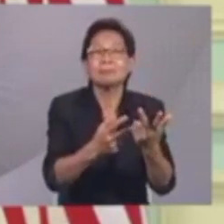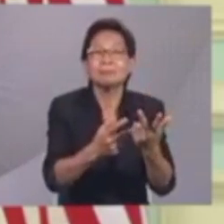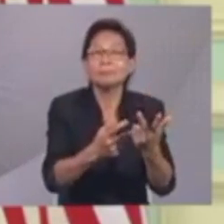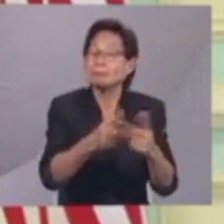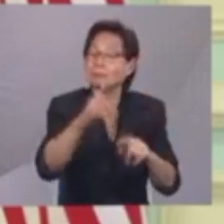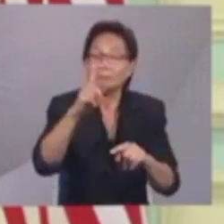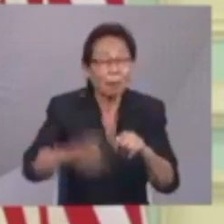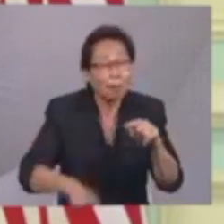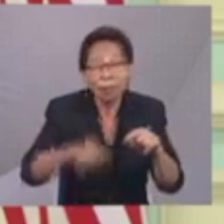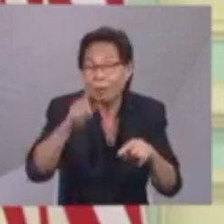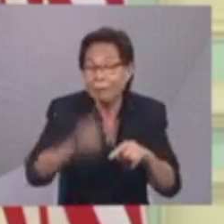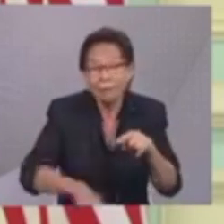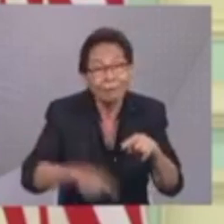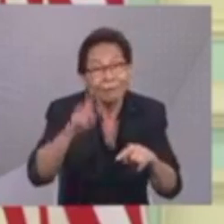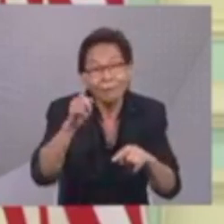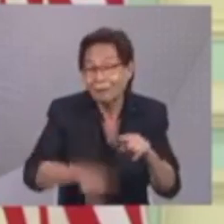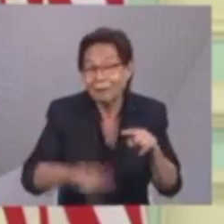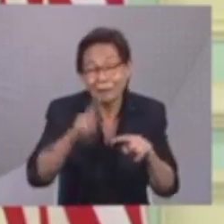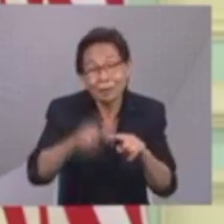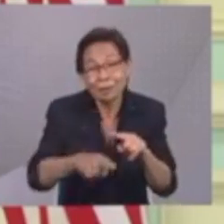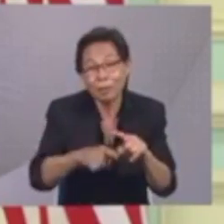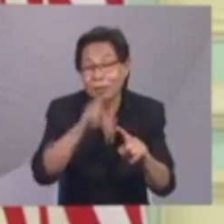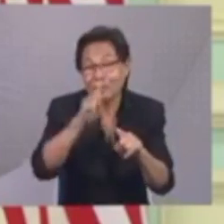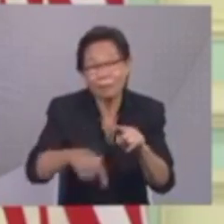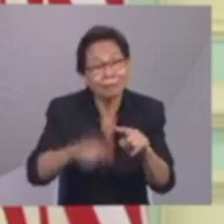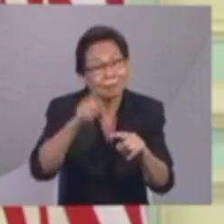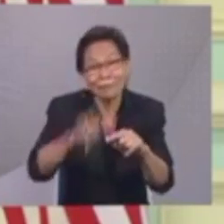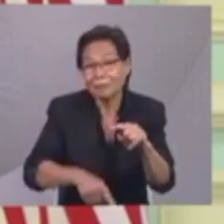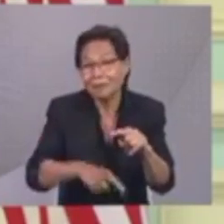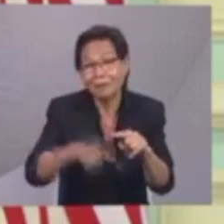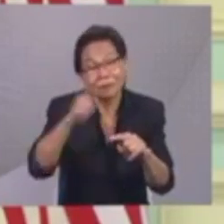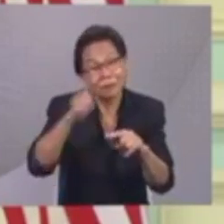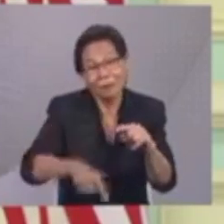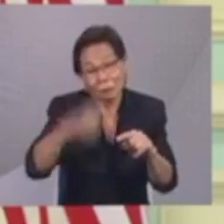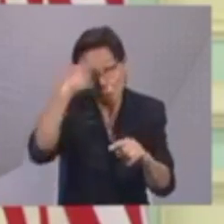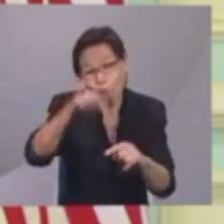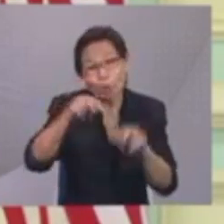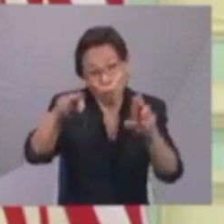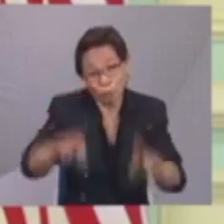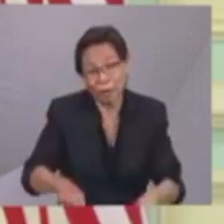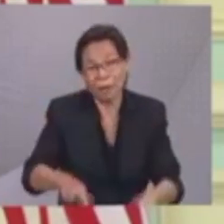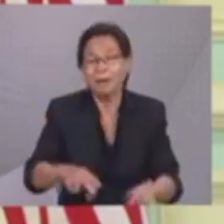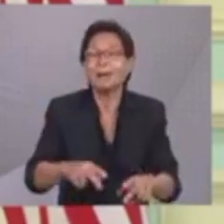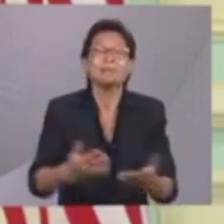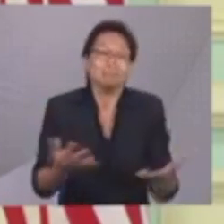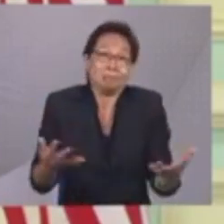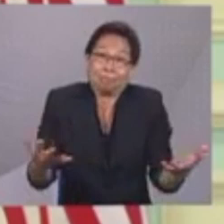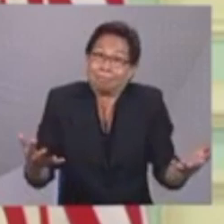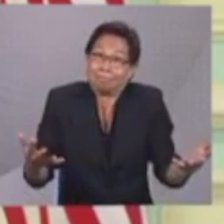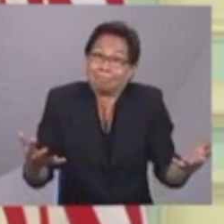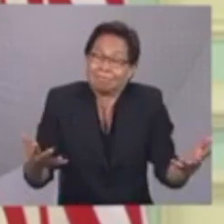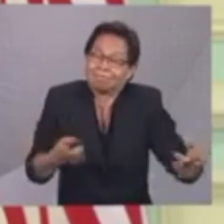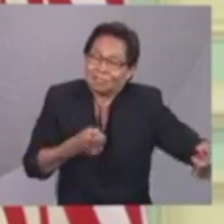dikenakan kepada rakyat negara kita. Maka kawalan kendirilah yang